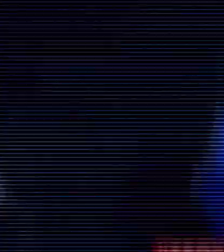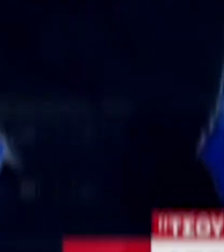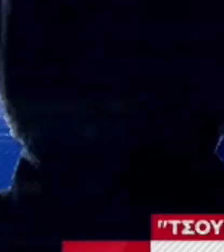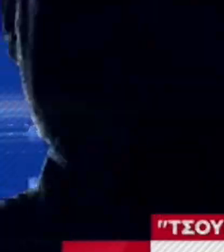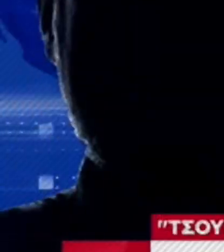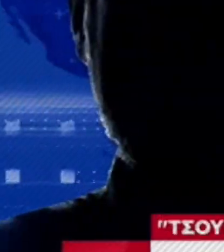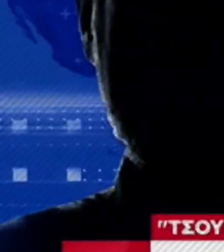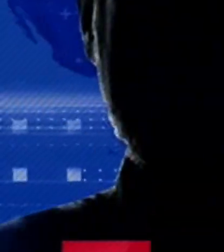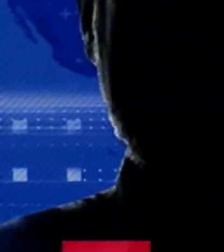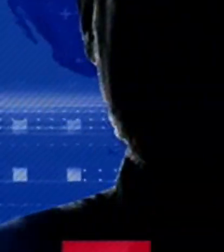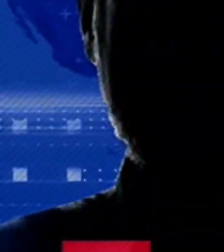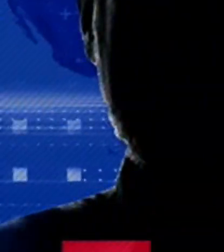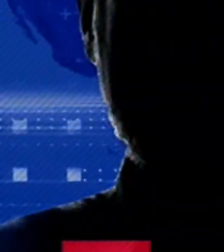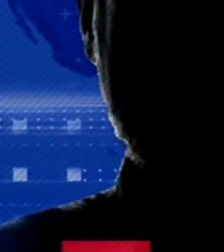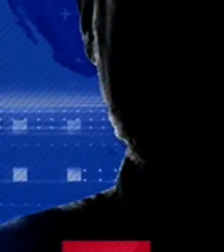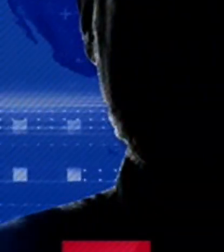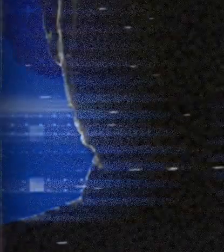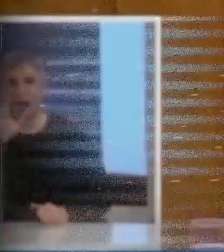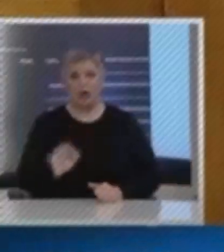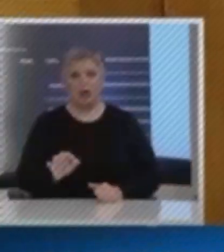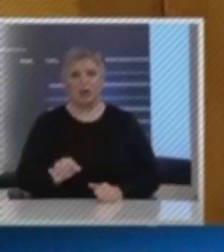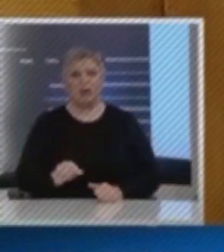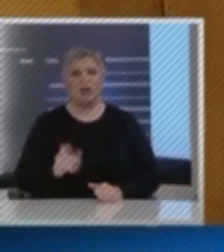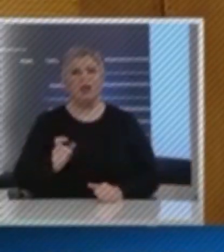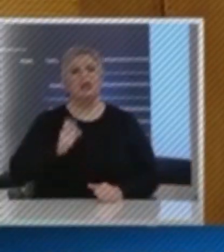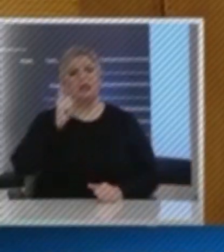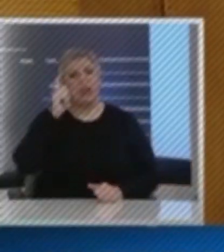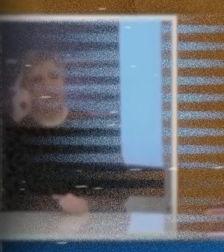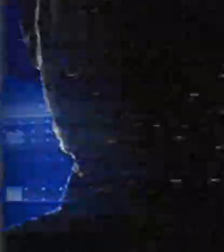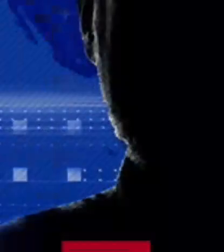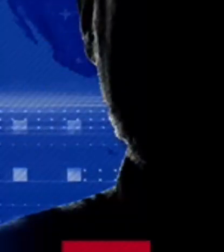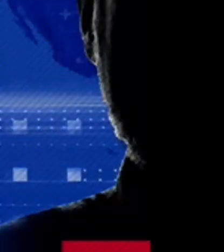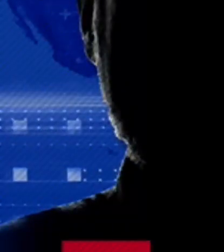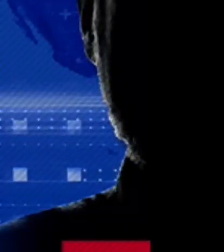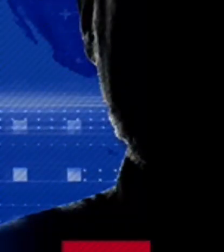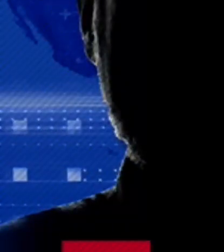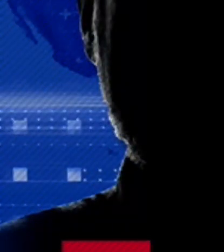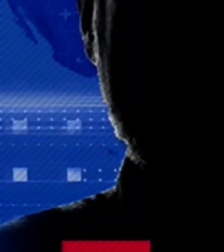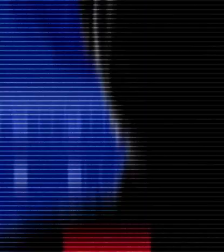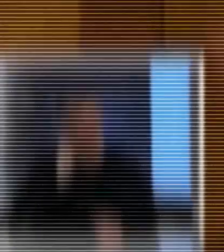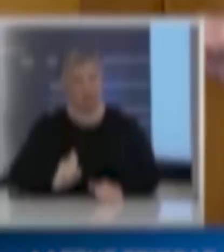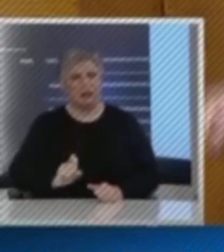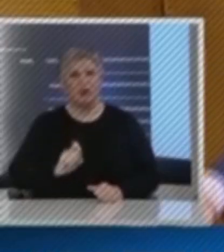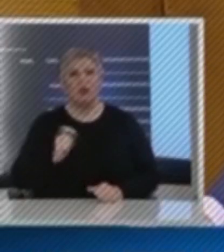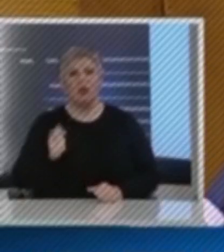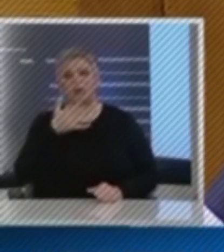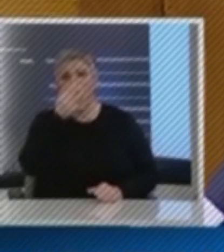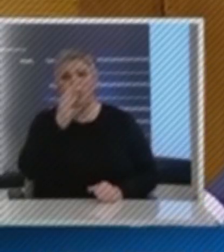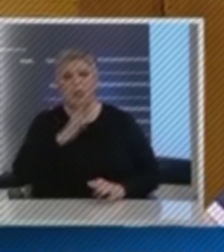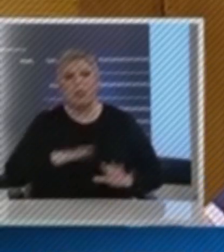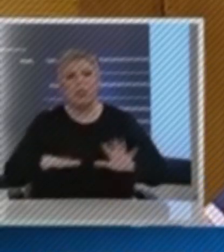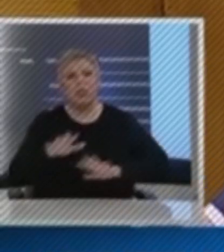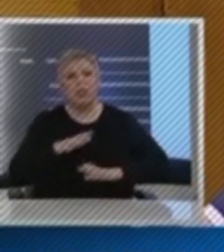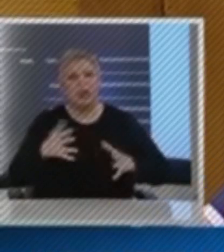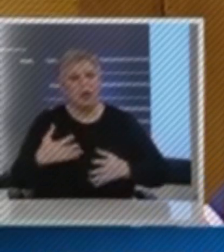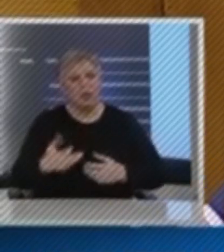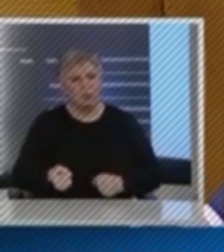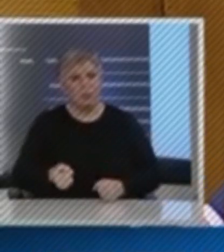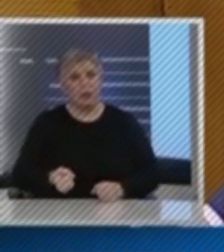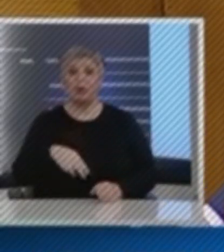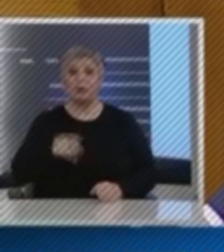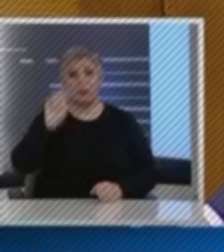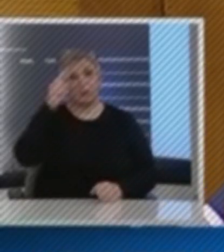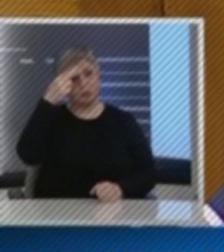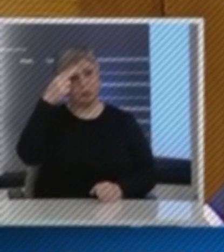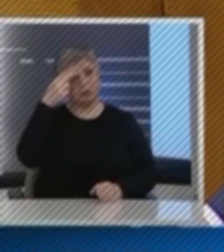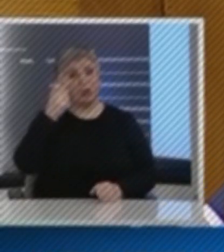συστήματα. Έπεσα θύμα του και μου πήρε 1.000 ευρώ. Και να αποκαλυφθούν τα σκάνδαλα. Με έκανε να τον πιστέψω. Εσείς εδώ τους ονομάσατε